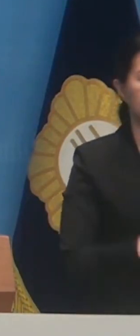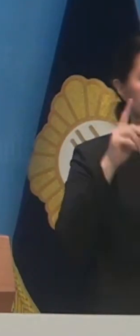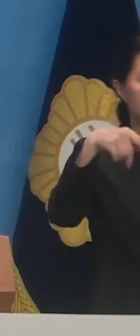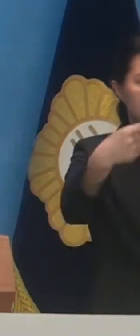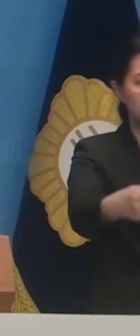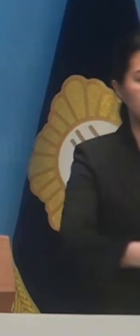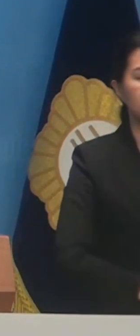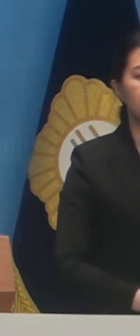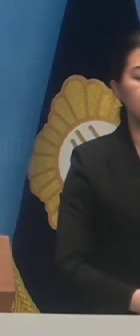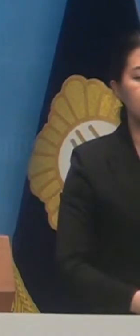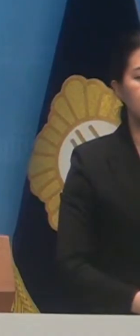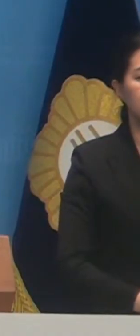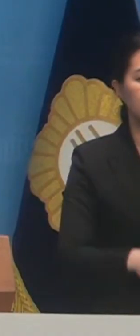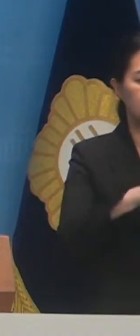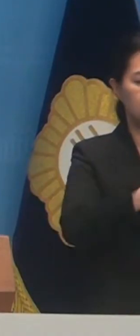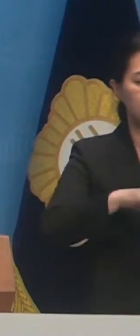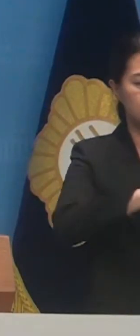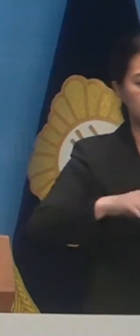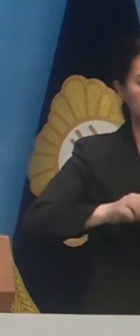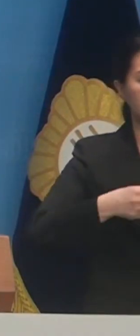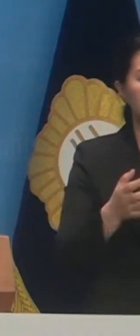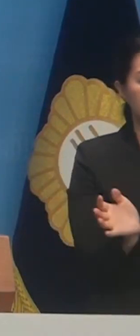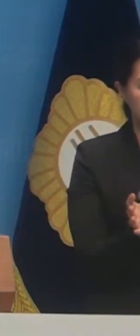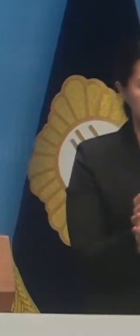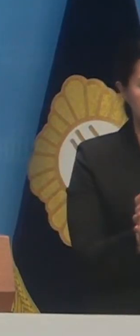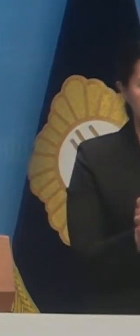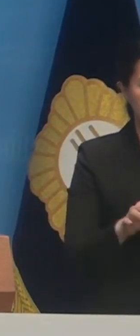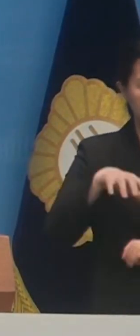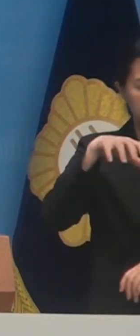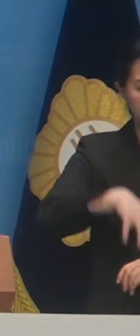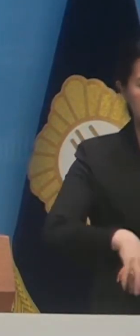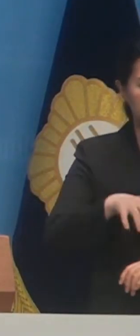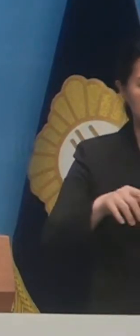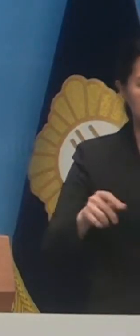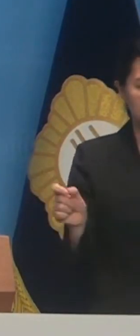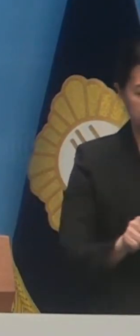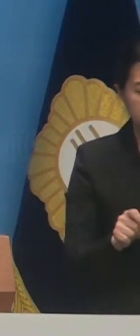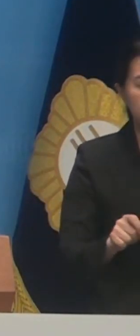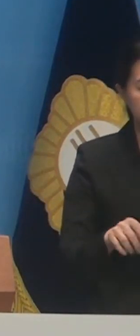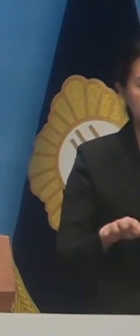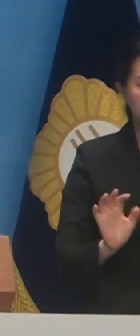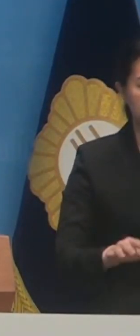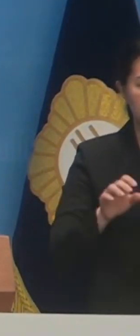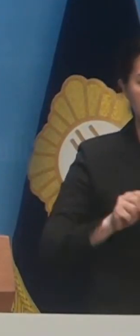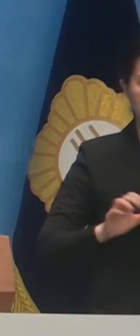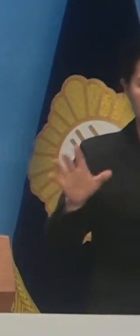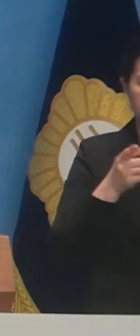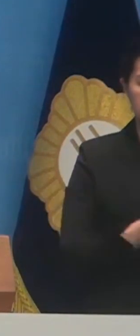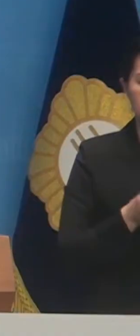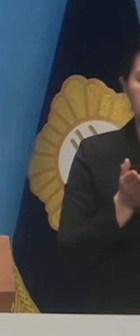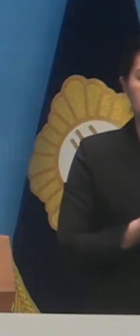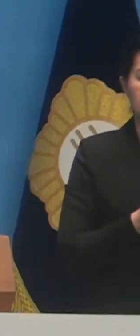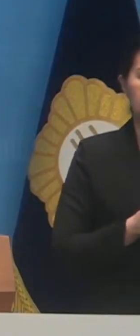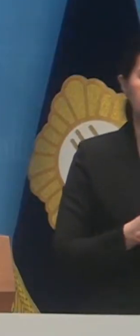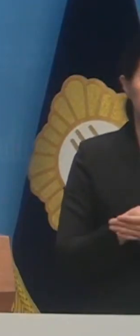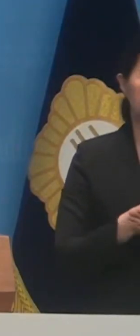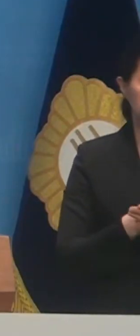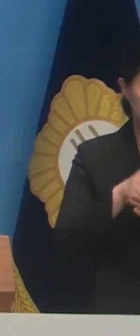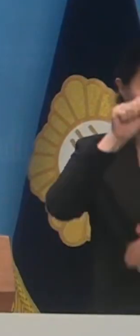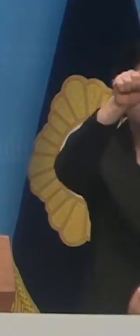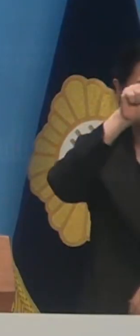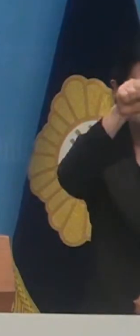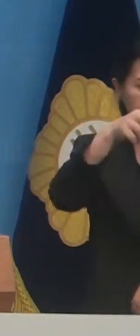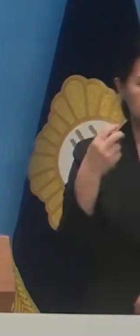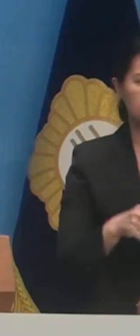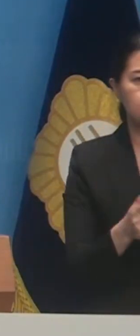이후 여의도 국민의힘 당사 앞에서의 정기적인 해체 촉구 집회를 비롯하여 저들의